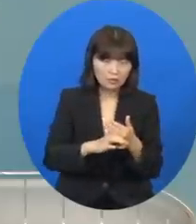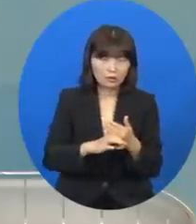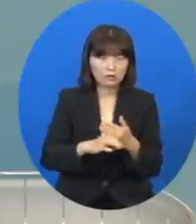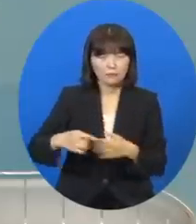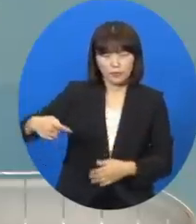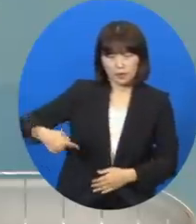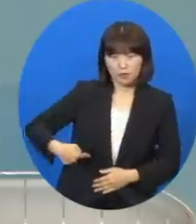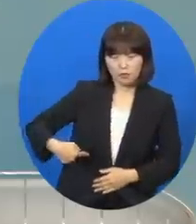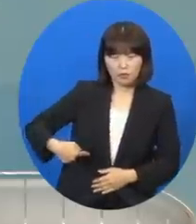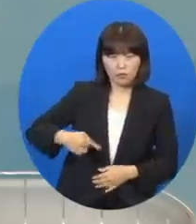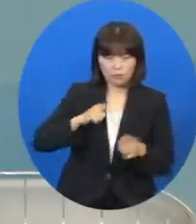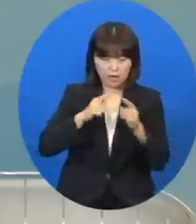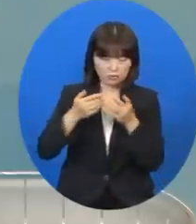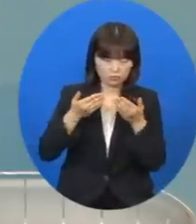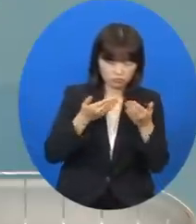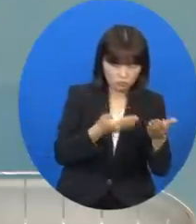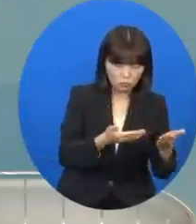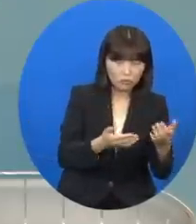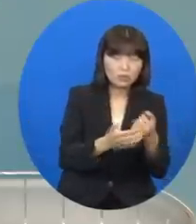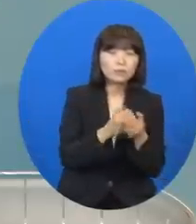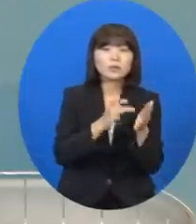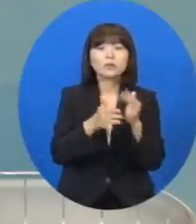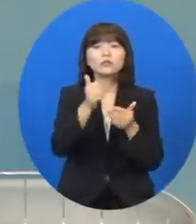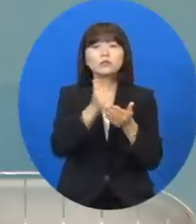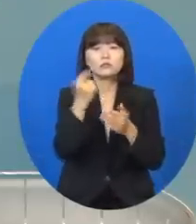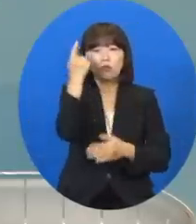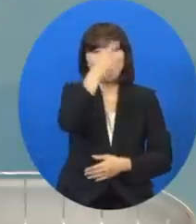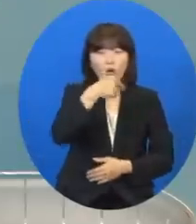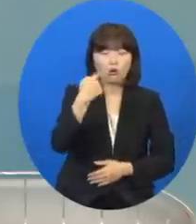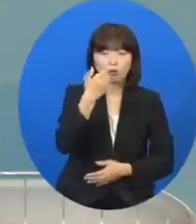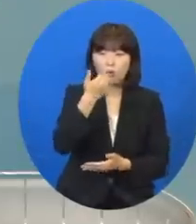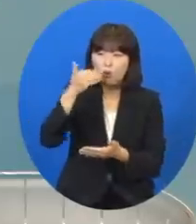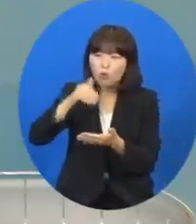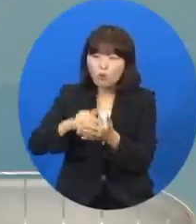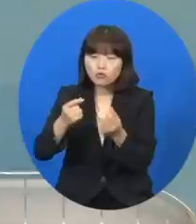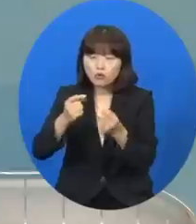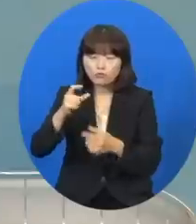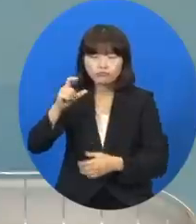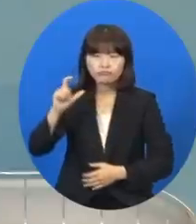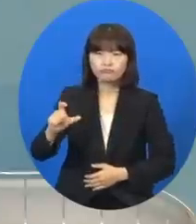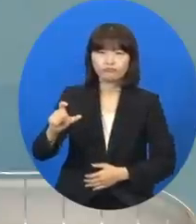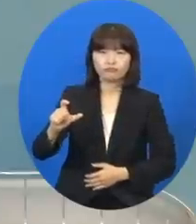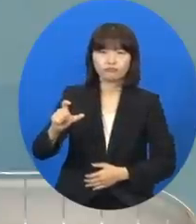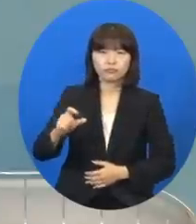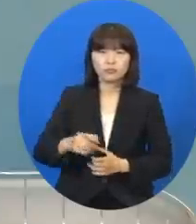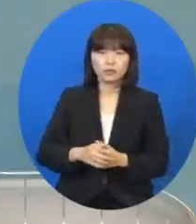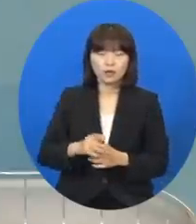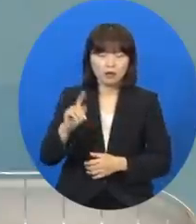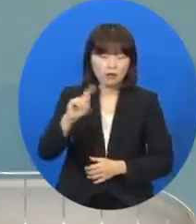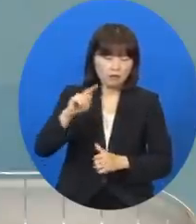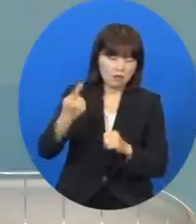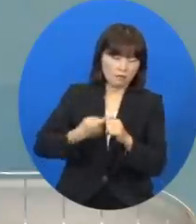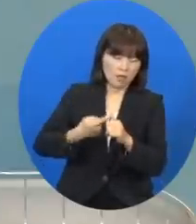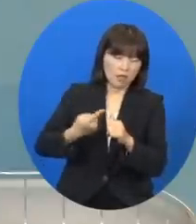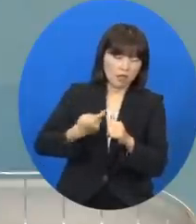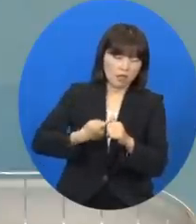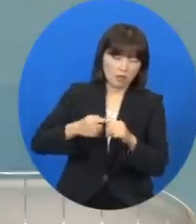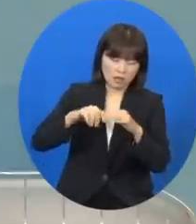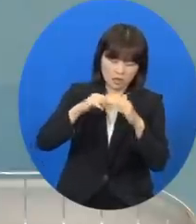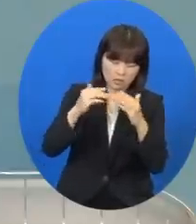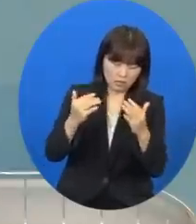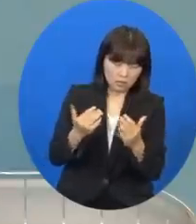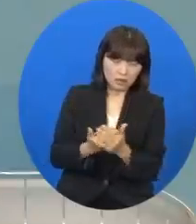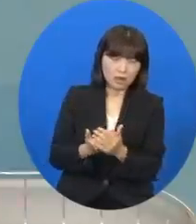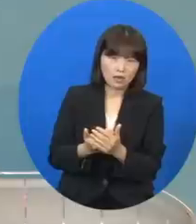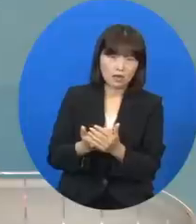그렇게 말씀하셔서 예수님의 얼굴이 돌처럼 굳어졌어요. 어떤 수모도 다 당할.